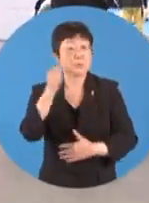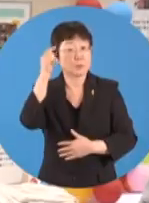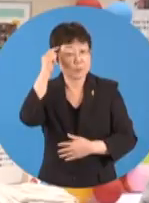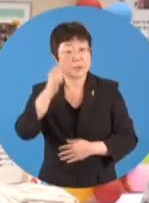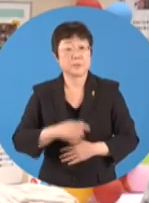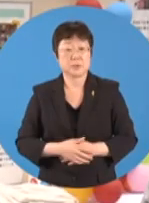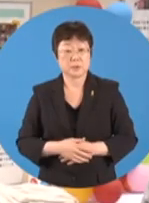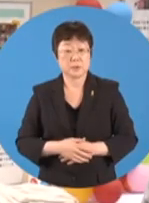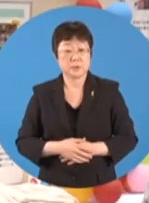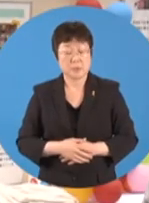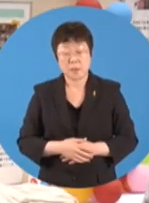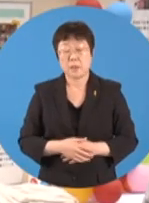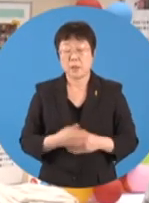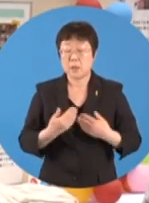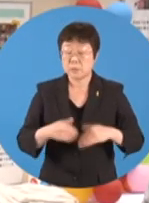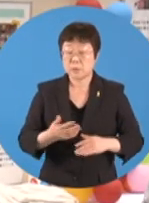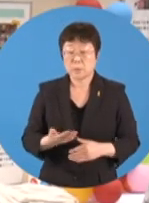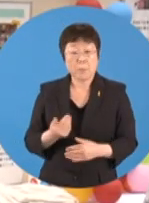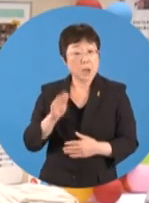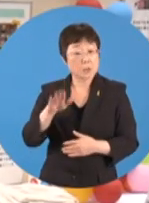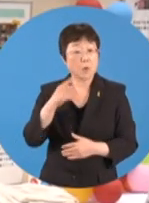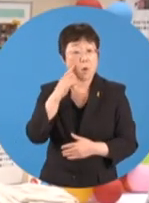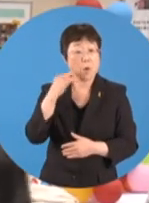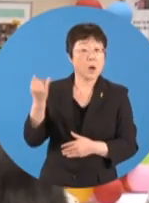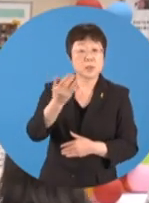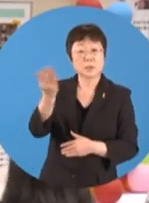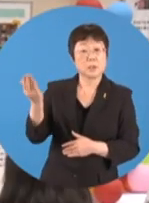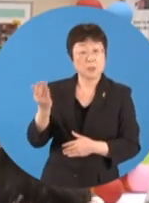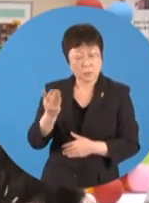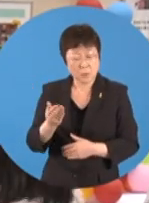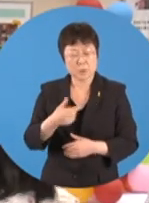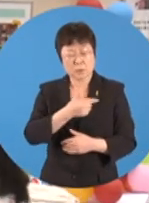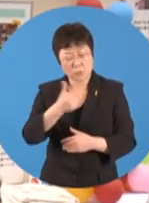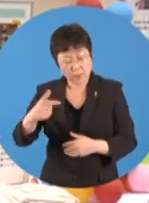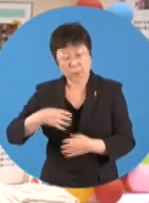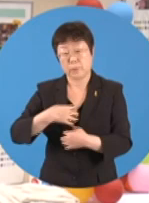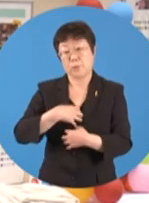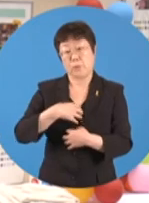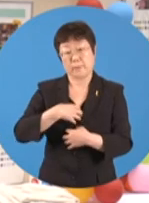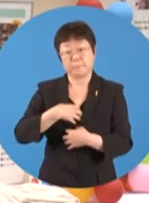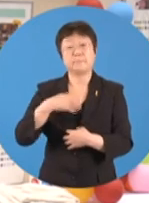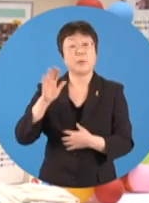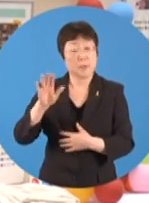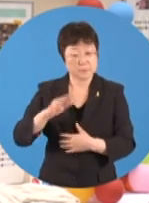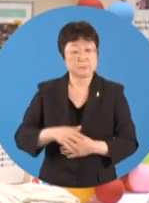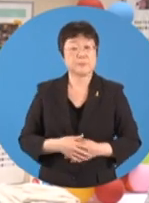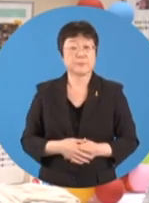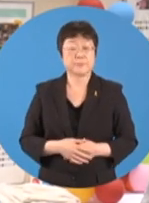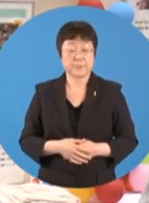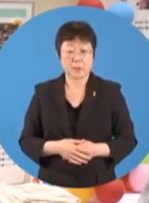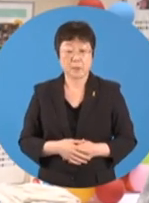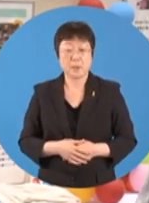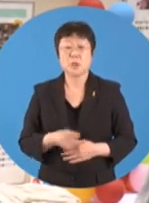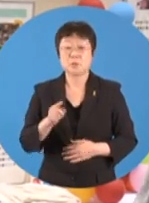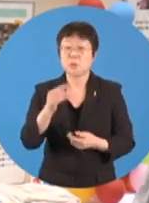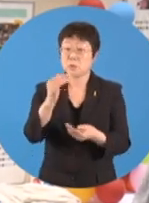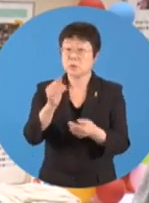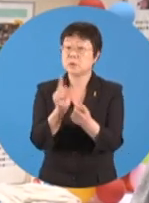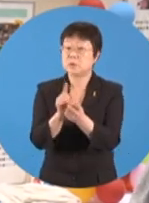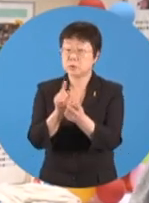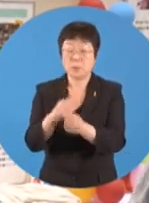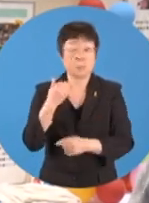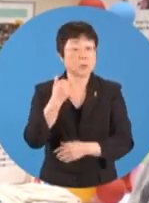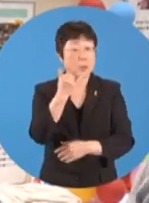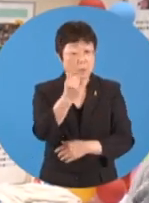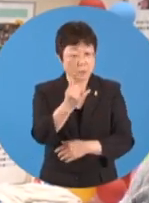な。 産前産後のお母様や大変不安になられることが多いんですね。こうした点についても